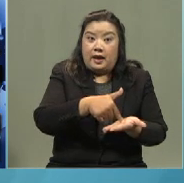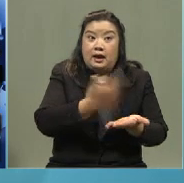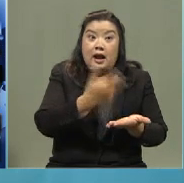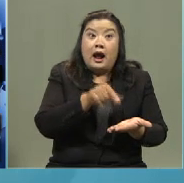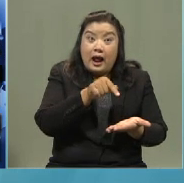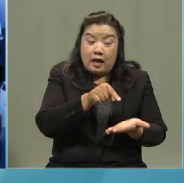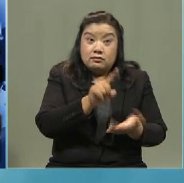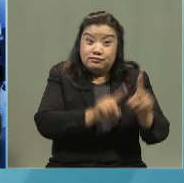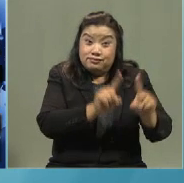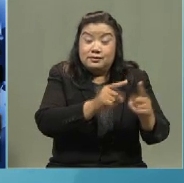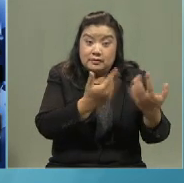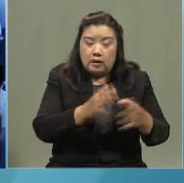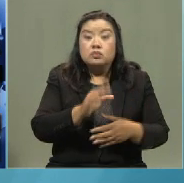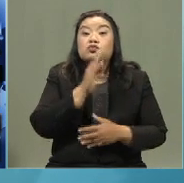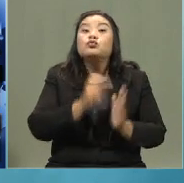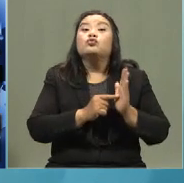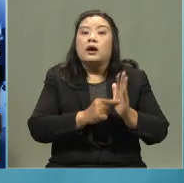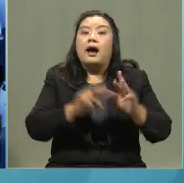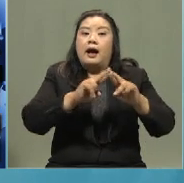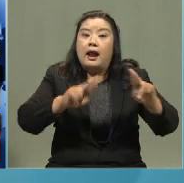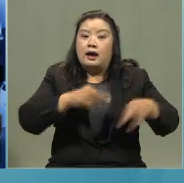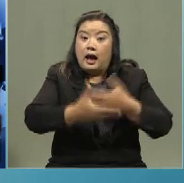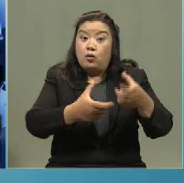แนะนำเรยร่วมมีความสำคัญถ้าท่านเช็คอินแล้วถ้าไม่เช็คเอาท์ชื่อของท่านอยู่ใน5ส่วนลดไป 5